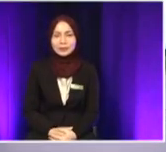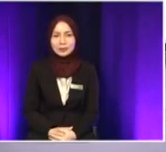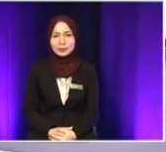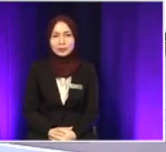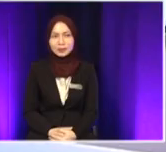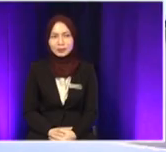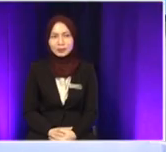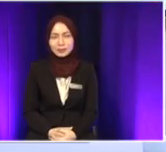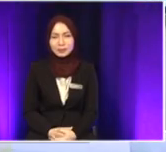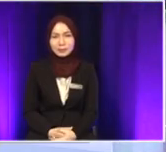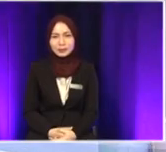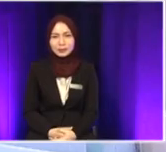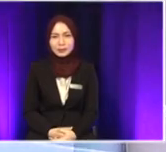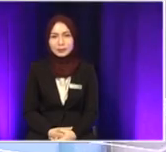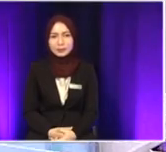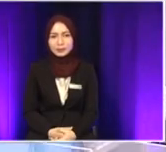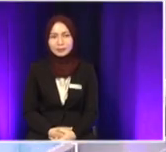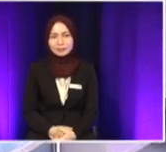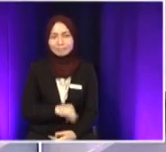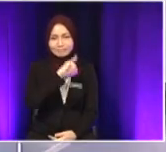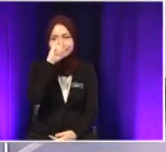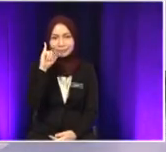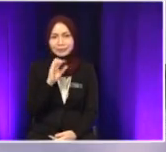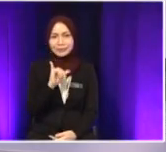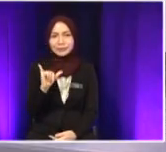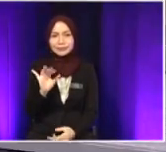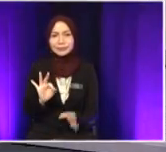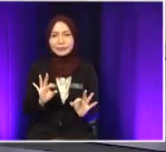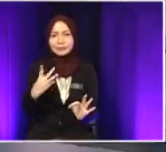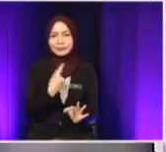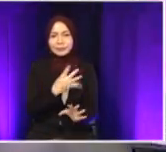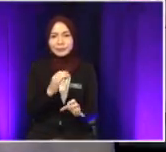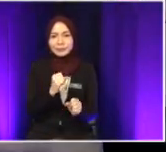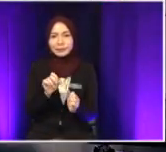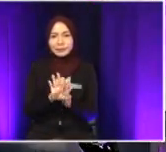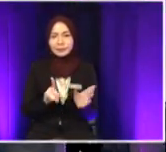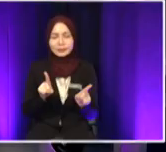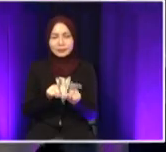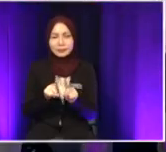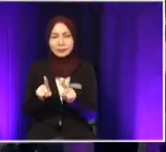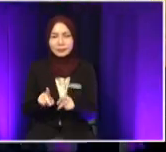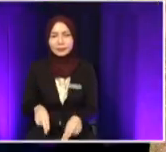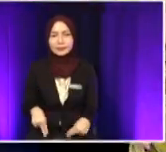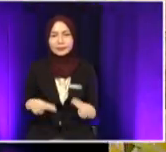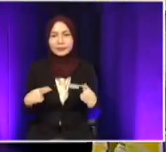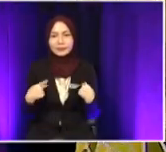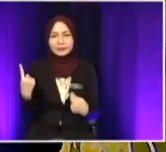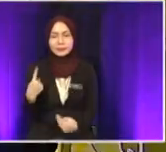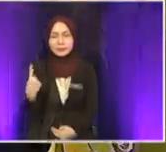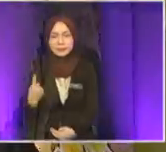indahnya jika kita dapat bersama hidup selalu